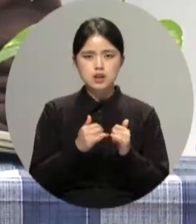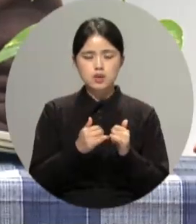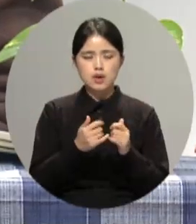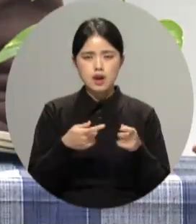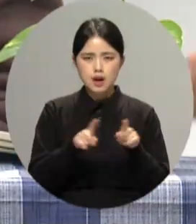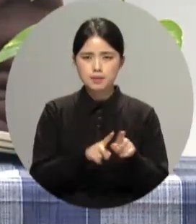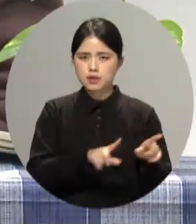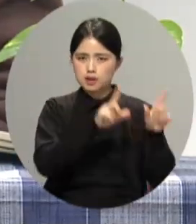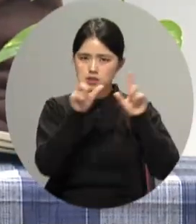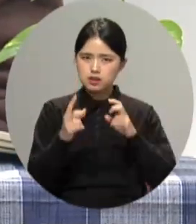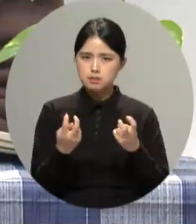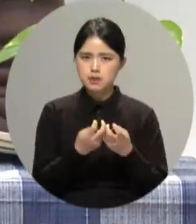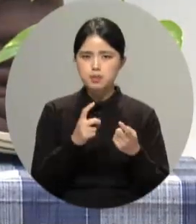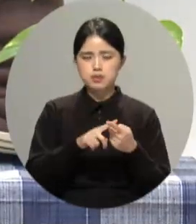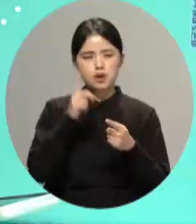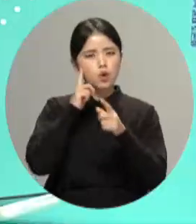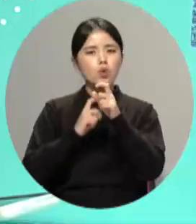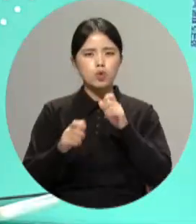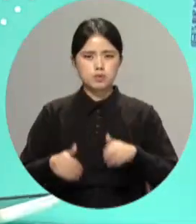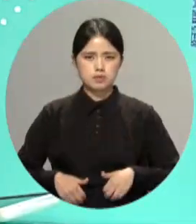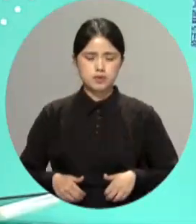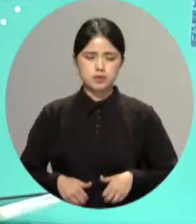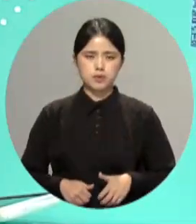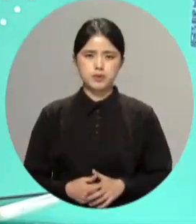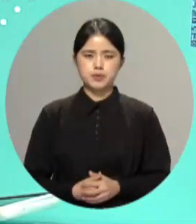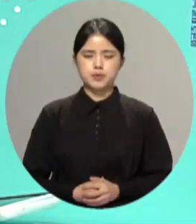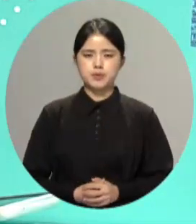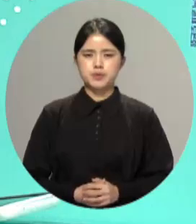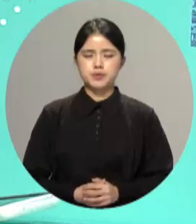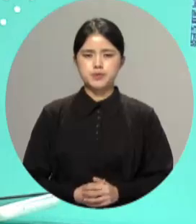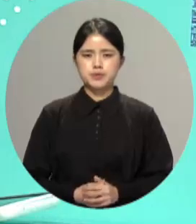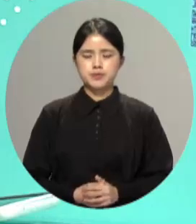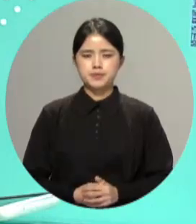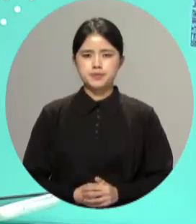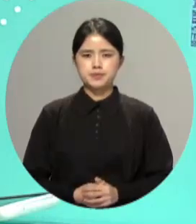공존할 수 있는 방안에 대한 고민이 필요해 보입니다. MBC 뉴스 정자영입니다.